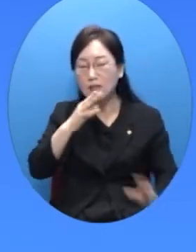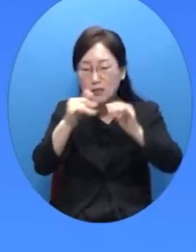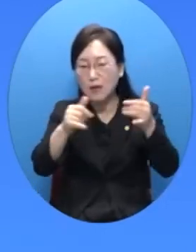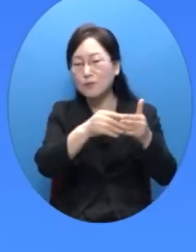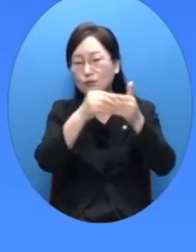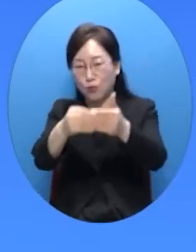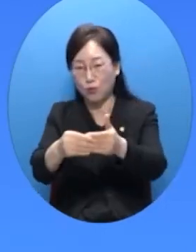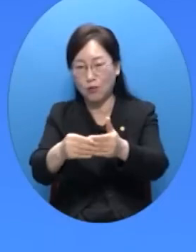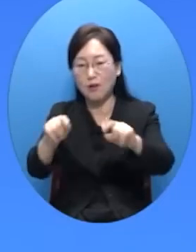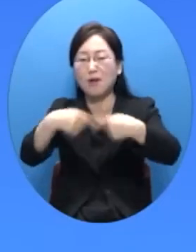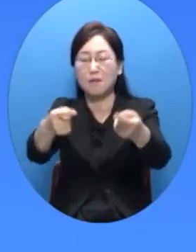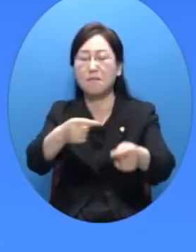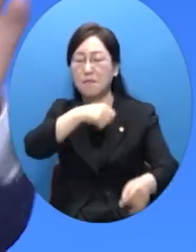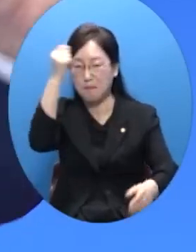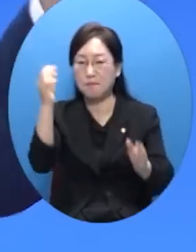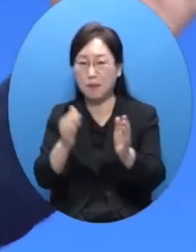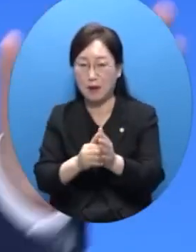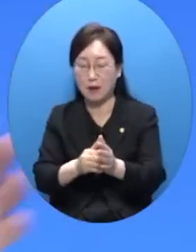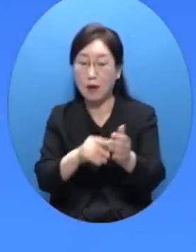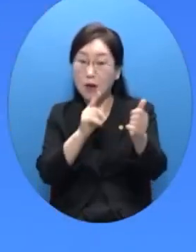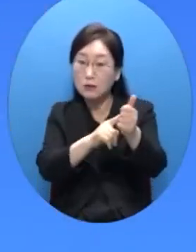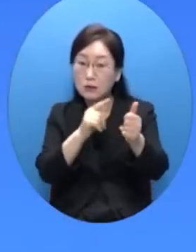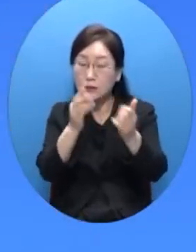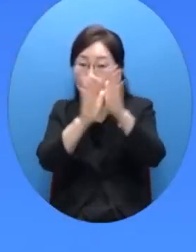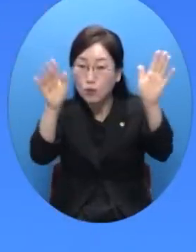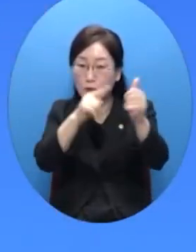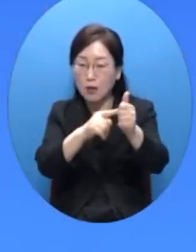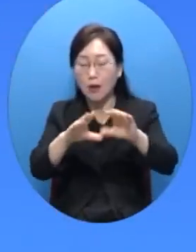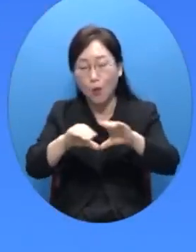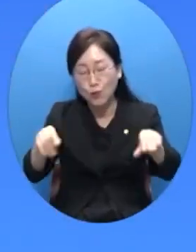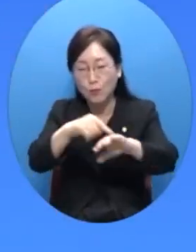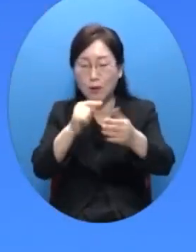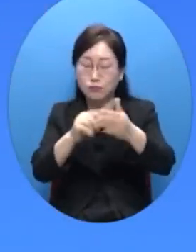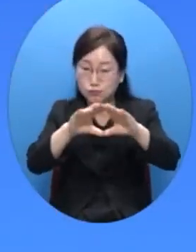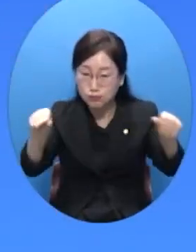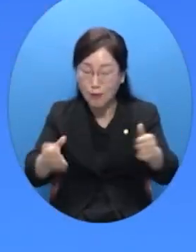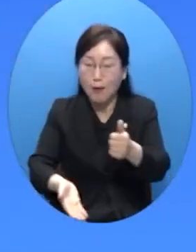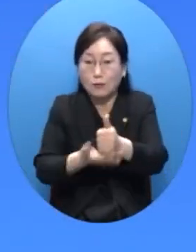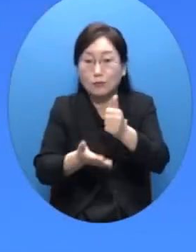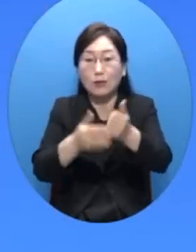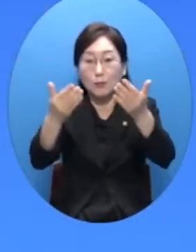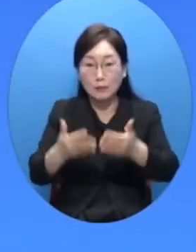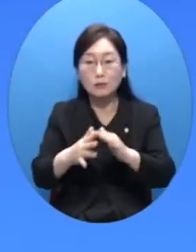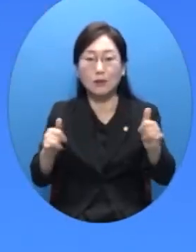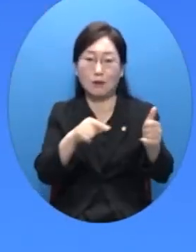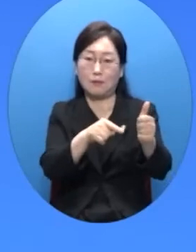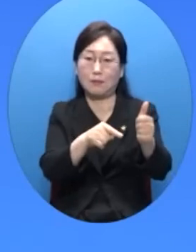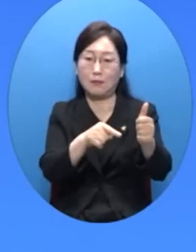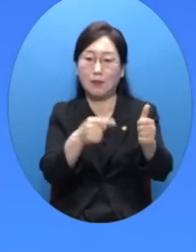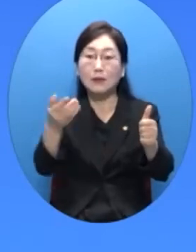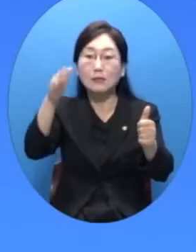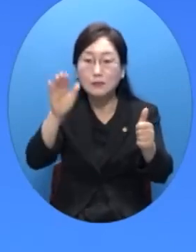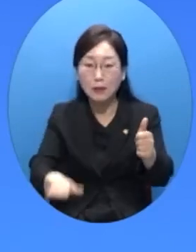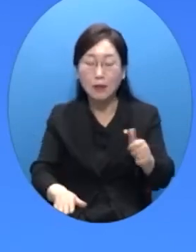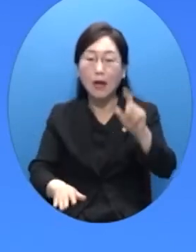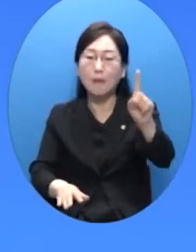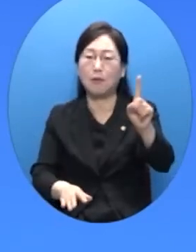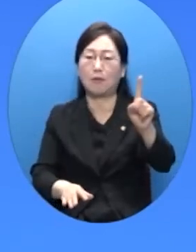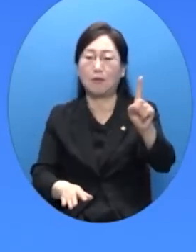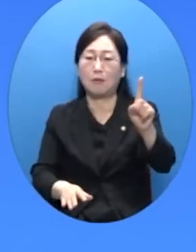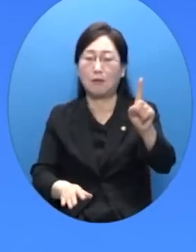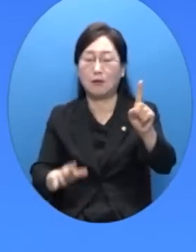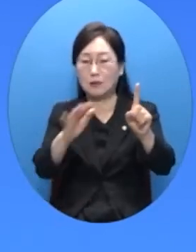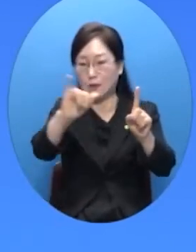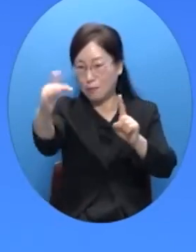위대한 모세가 온유함이 세상의 모든 사람보다 승했다고 칭찬받던 그 모세가 그 한 번